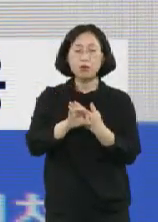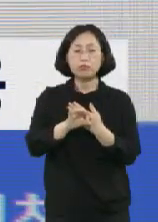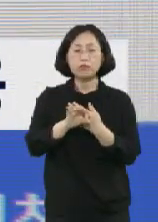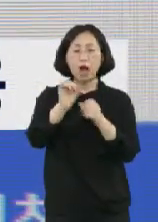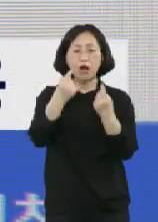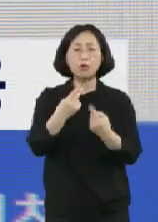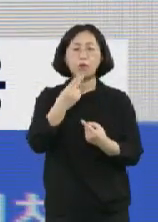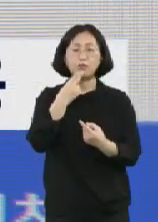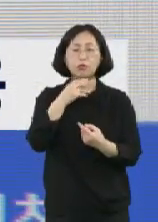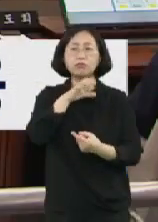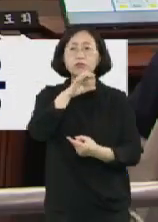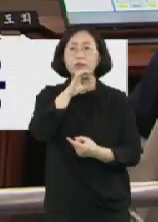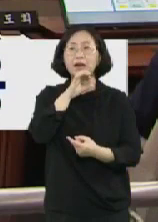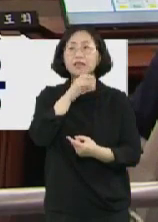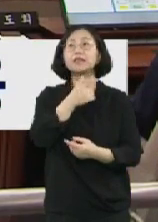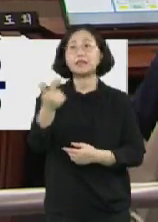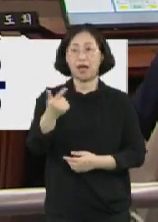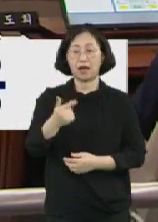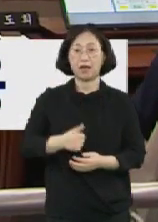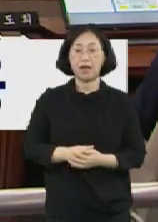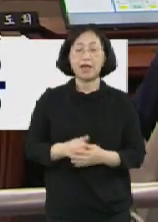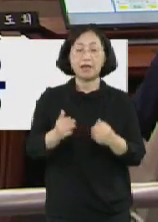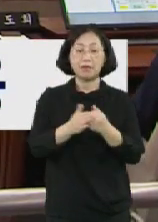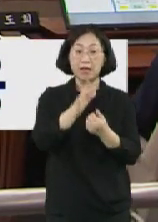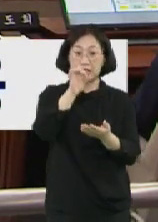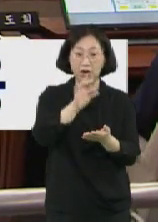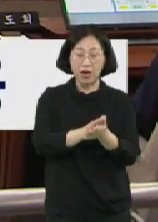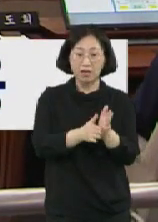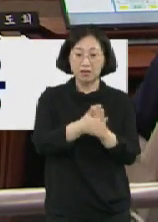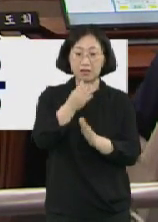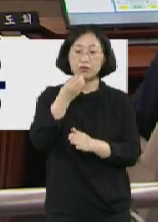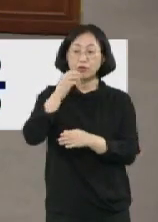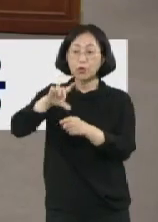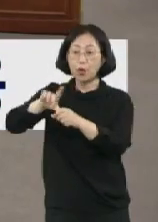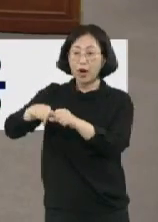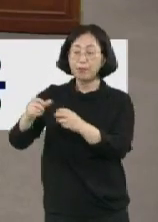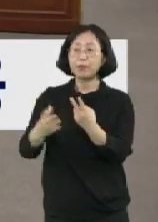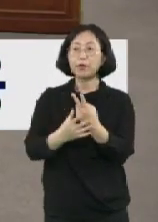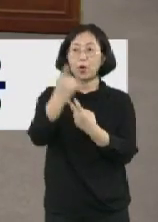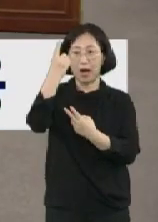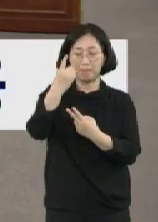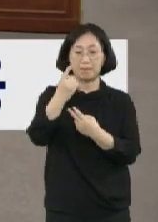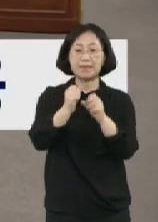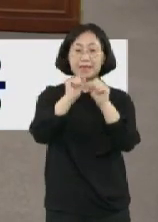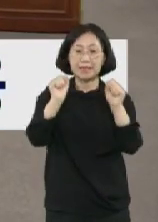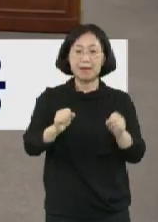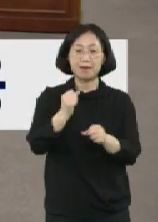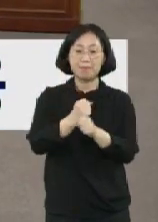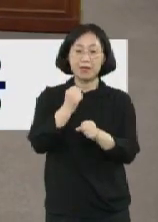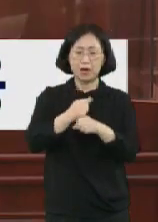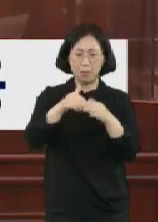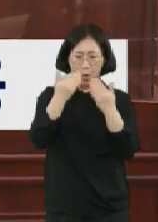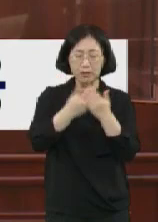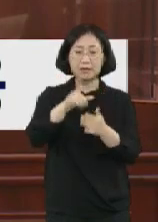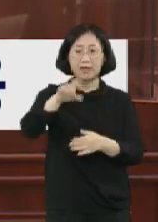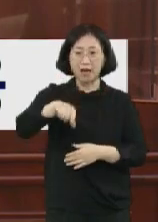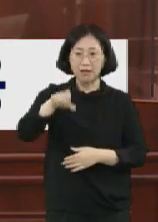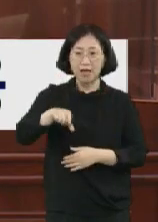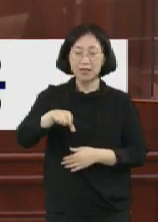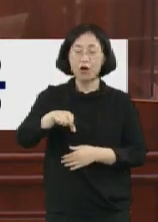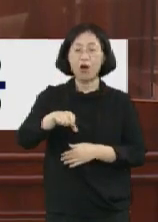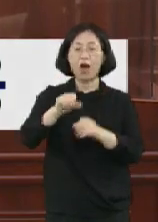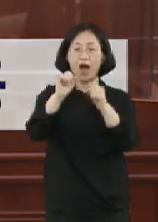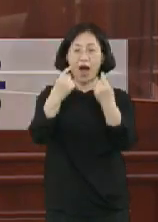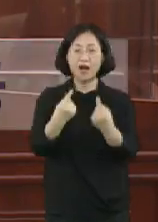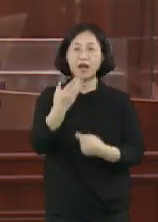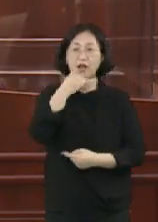가능성이 높다는 분석입니다. 이에 따라 천안시는 수도권 통합요금 시스템에 편입해 모든 카드에서 실시간 할인을